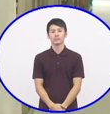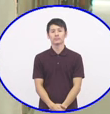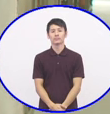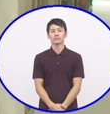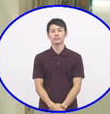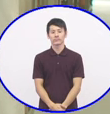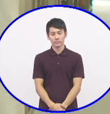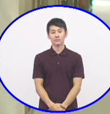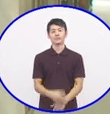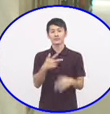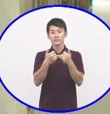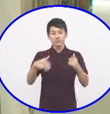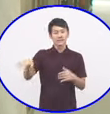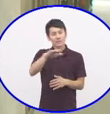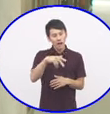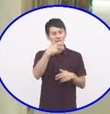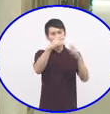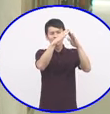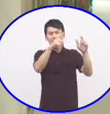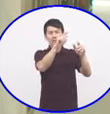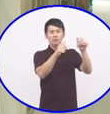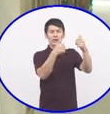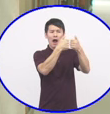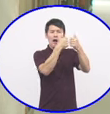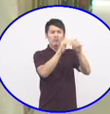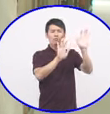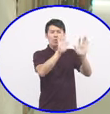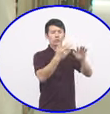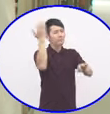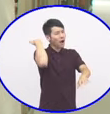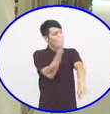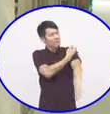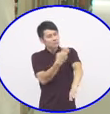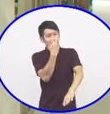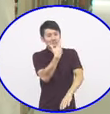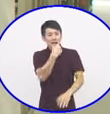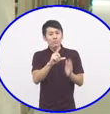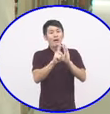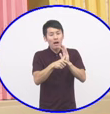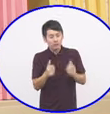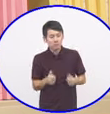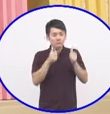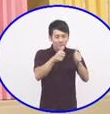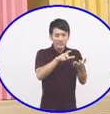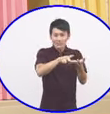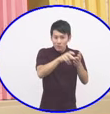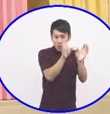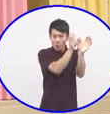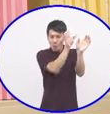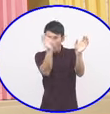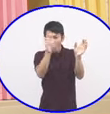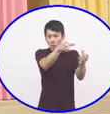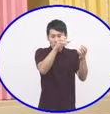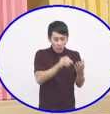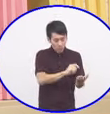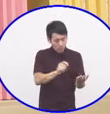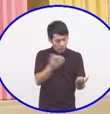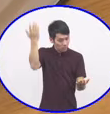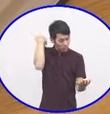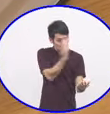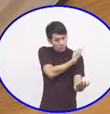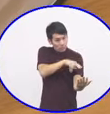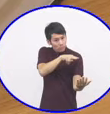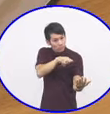その他にも市民の皆様が司会について調べることができるよう、司会に提出された資